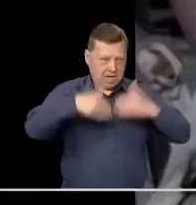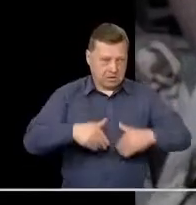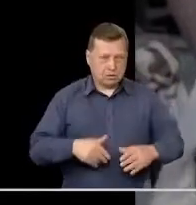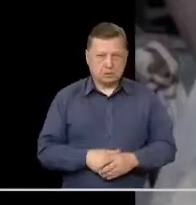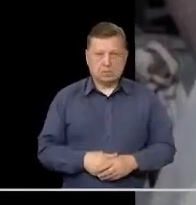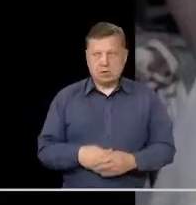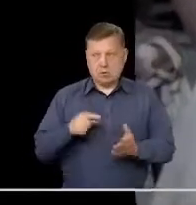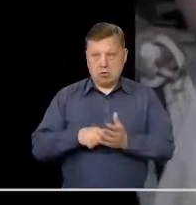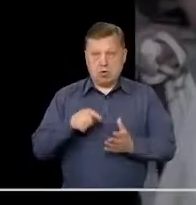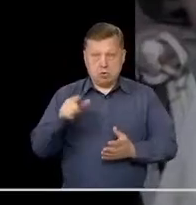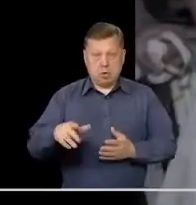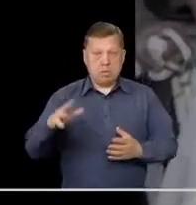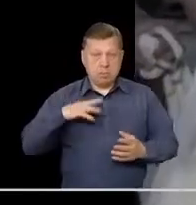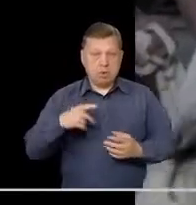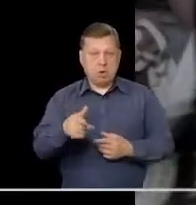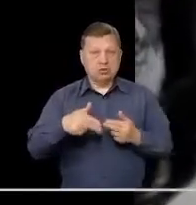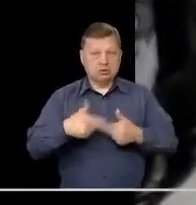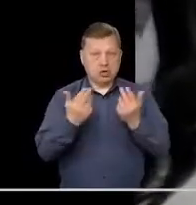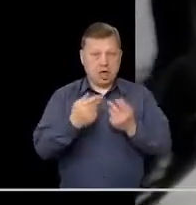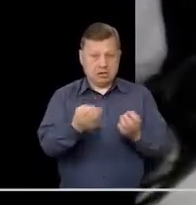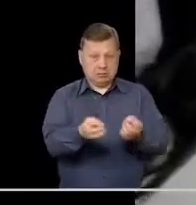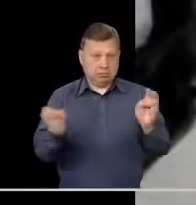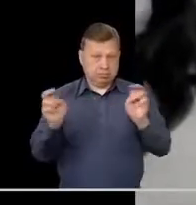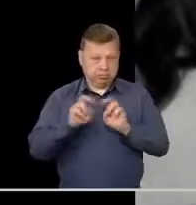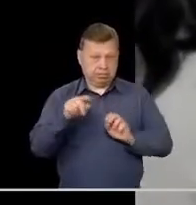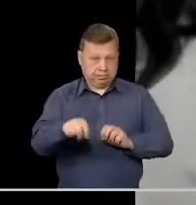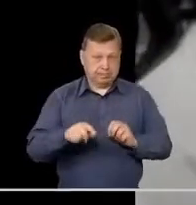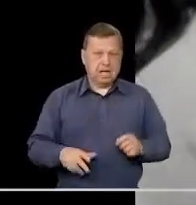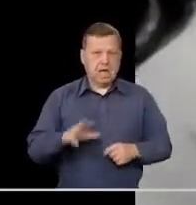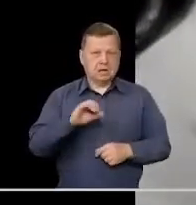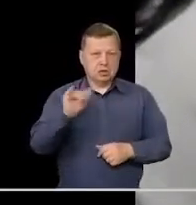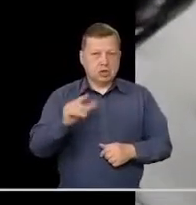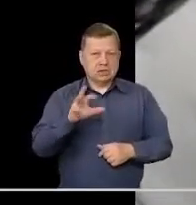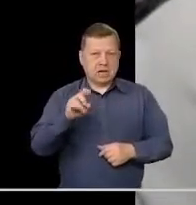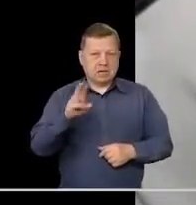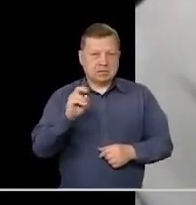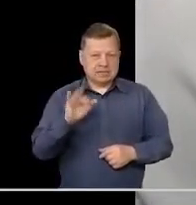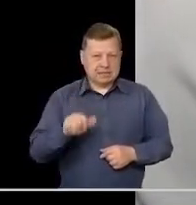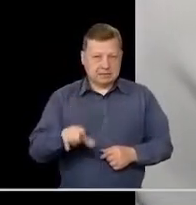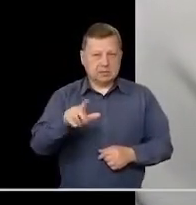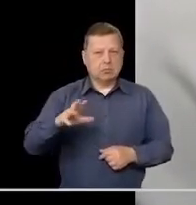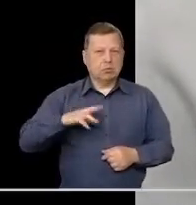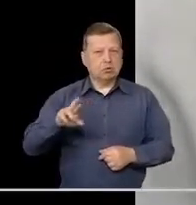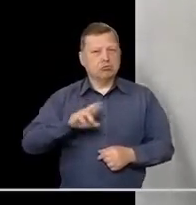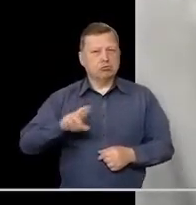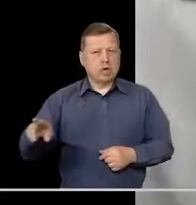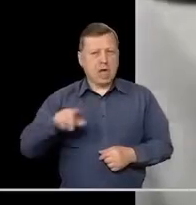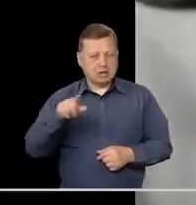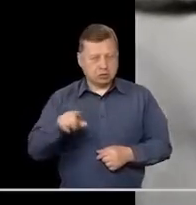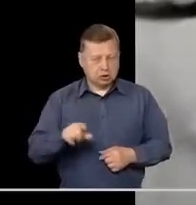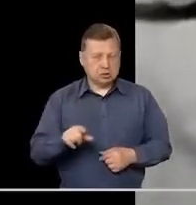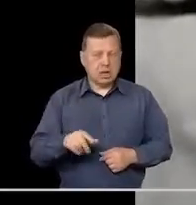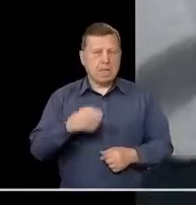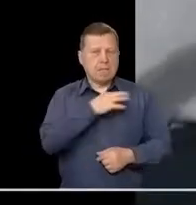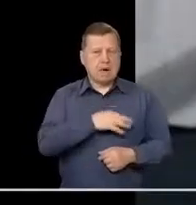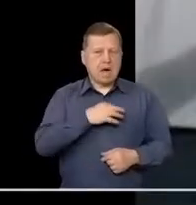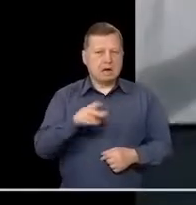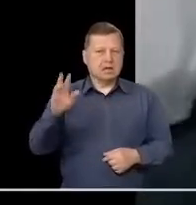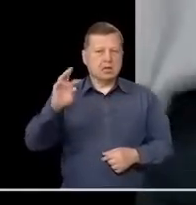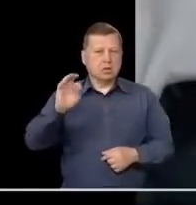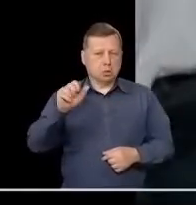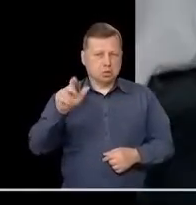wyglądała medialna odprawa dla dziennikarzy największych mediów Andrzeja Zarembskiego, ówczesnego rzecznika partii Donalda Tuska,